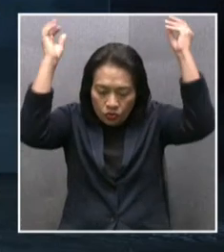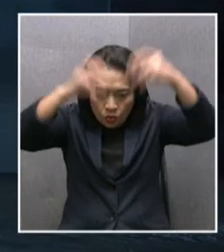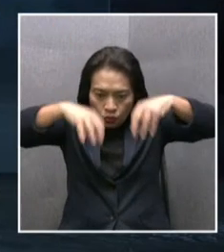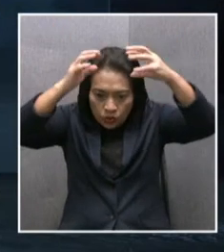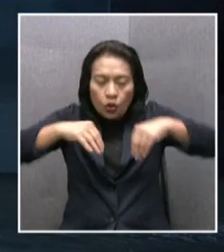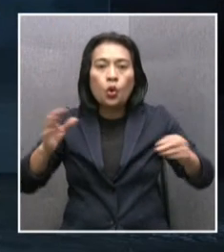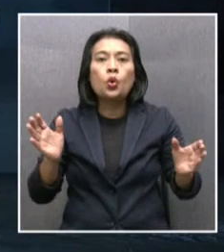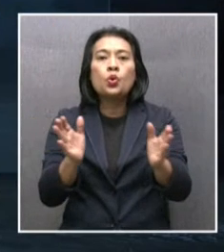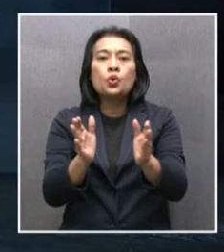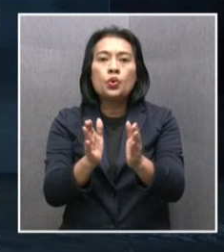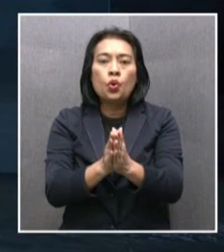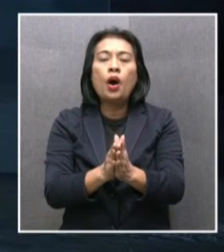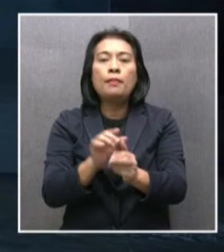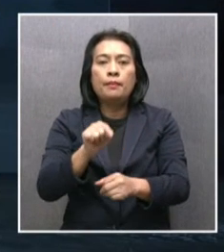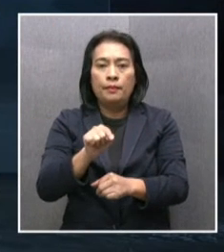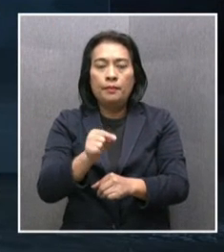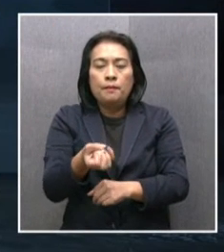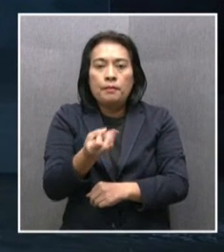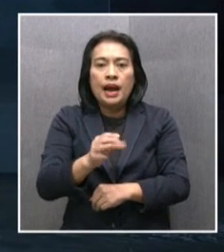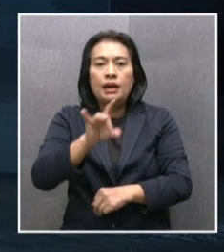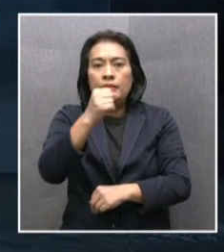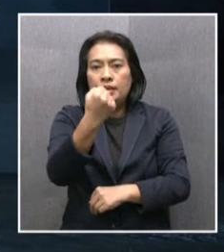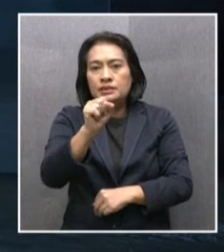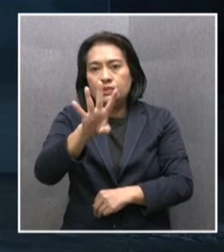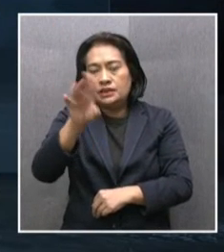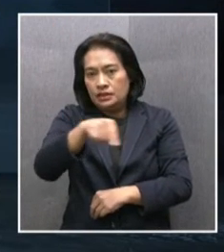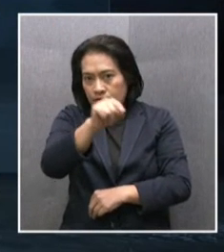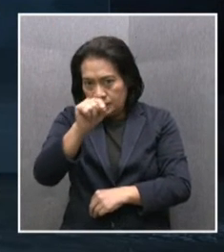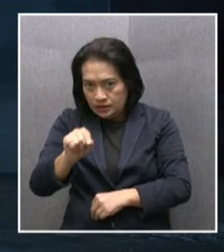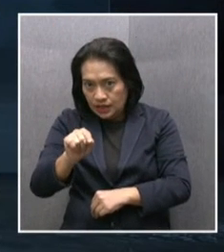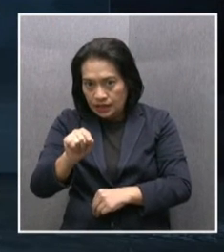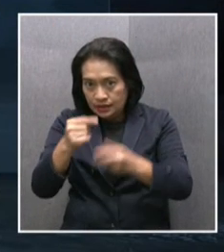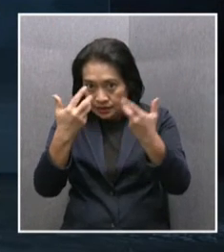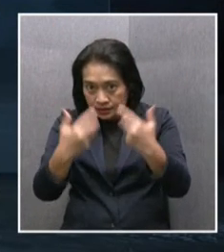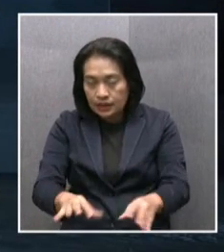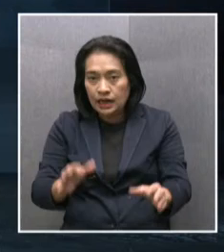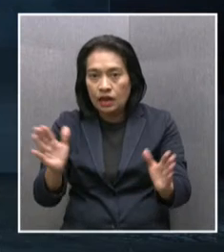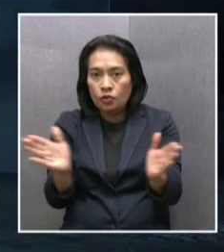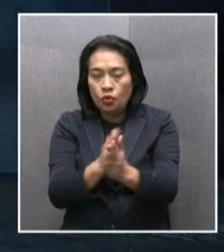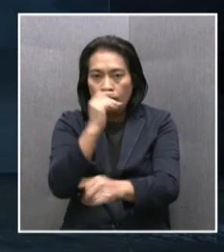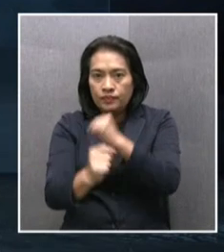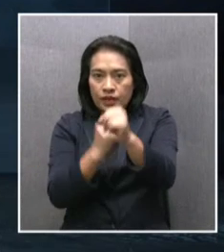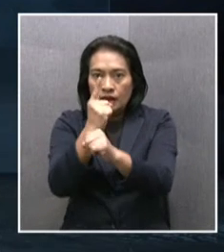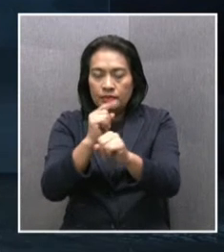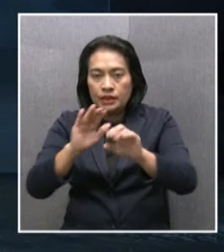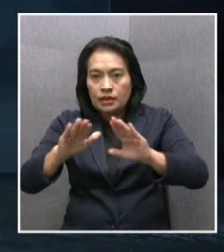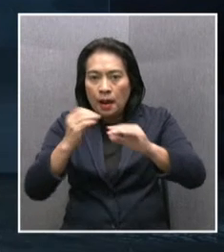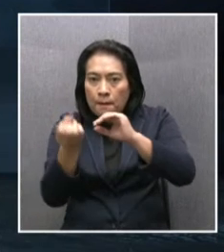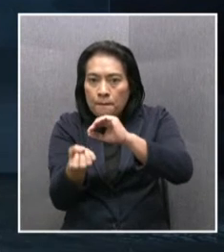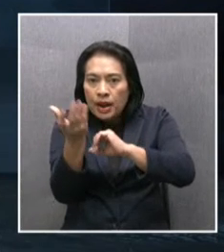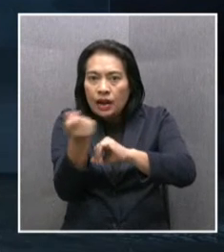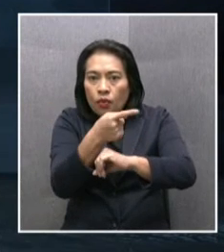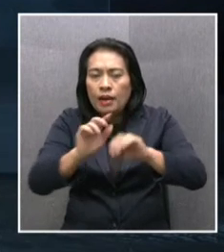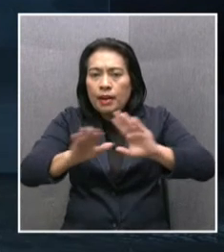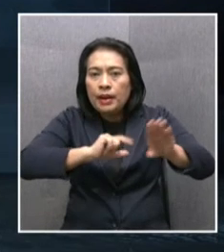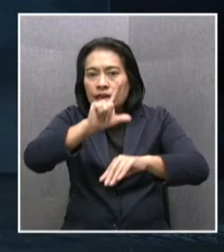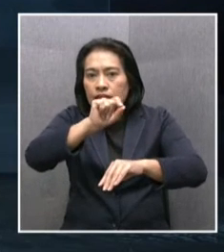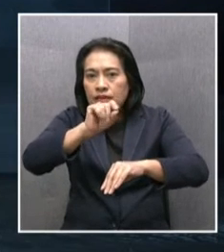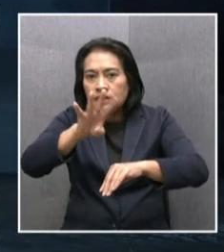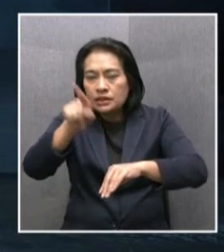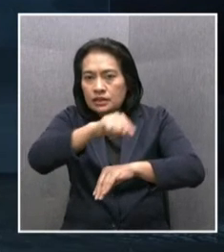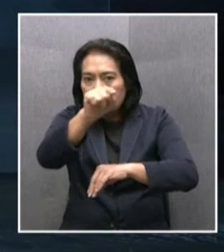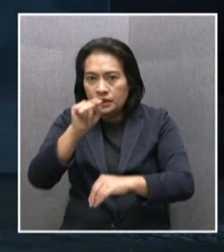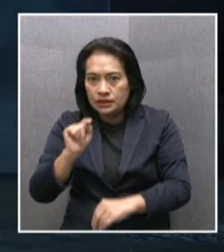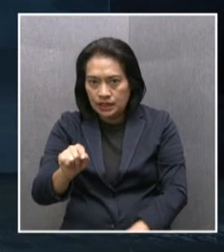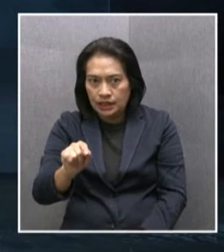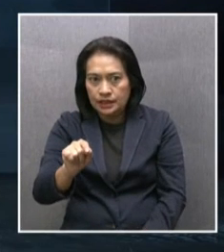รวมมากกว่าค่าเฉลี่ยปกติร้อยละ14ปริมาณฝนรวมทั้งปีมากกว่าค่าเฉลี่ยปกติร้อยละ24ค่ะ